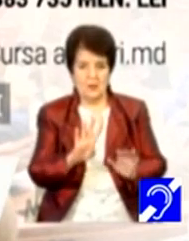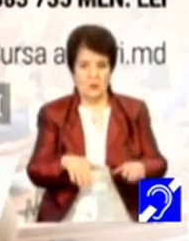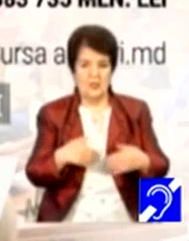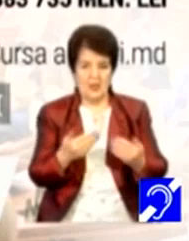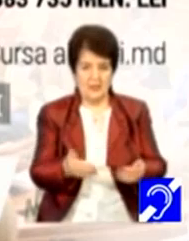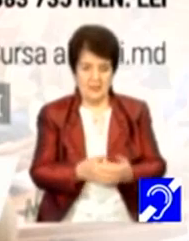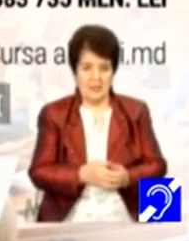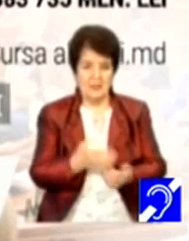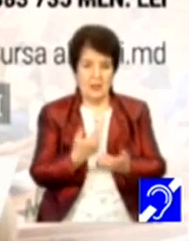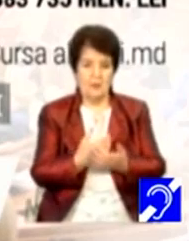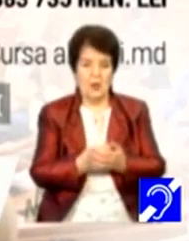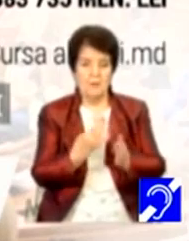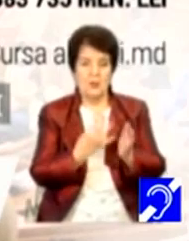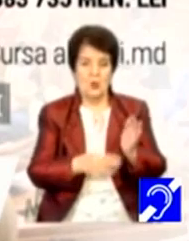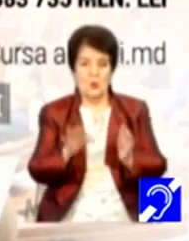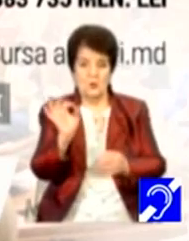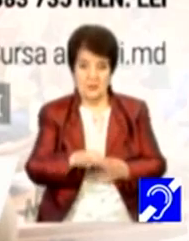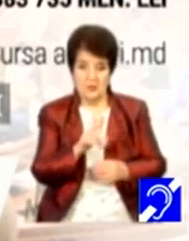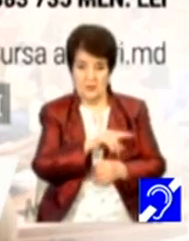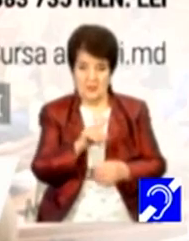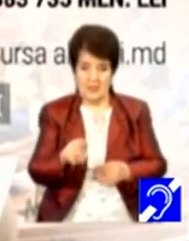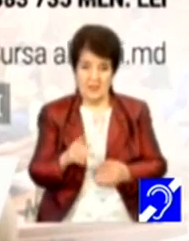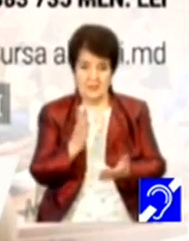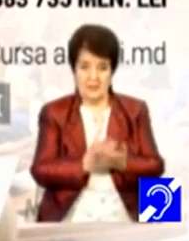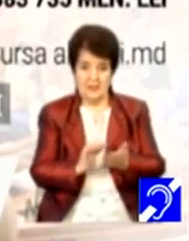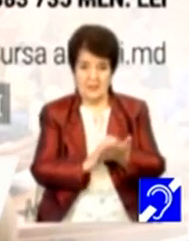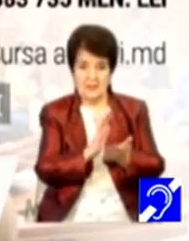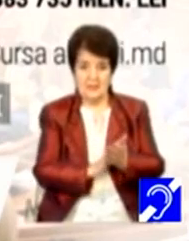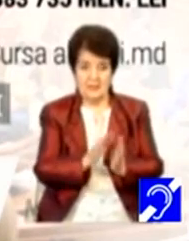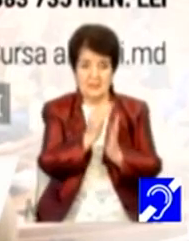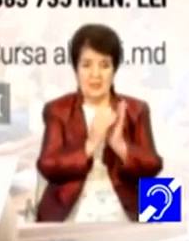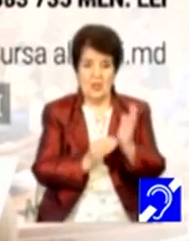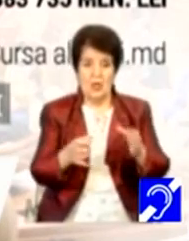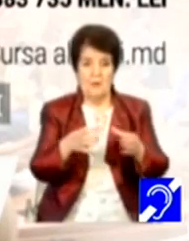candidați. Aproape 90% dintre ei sunt înscriși pe lista